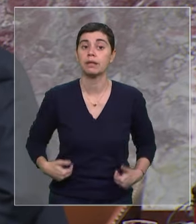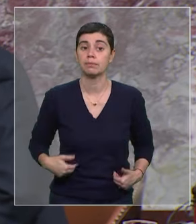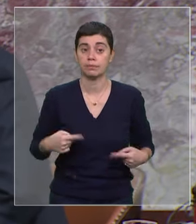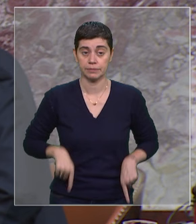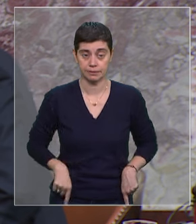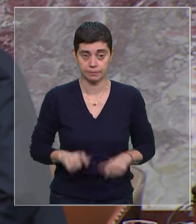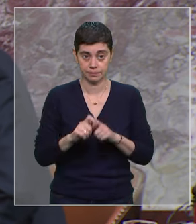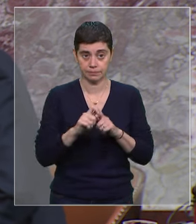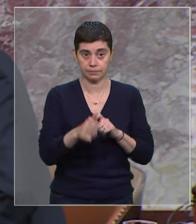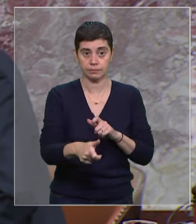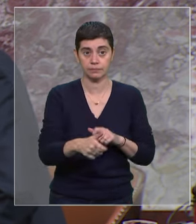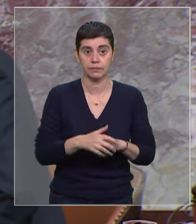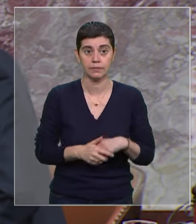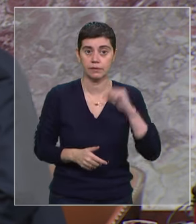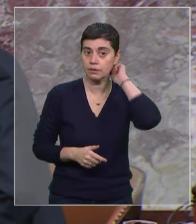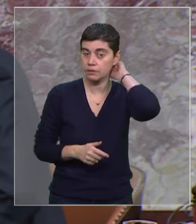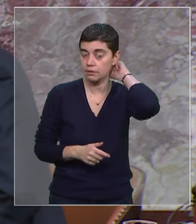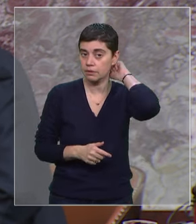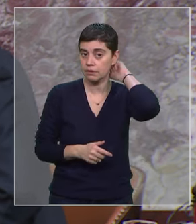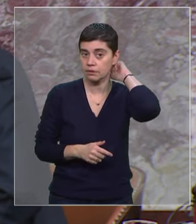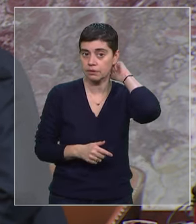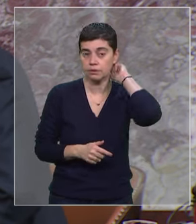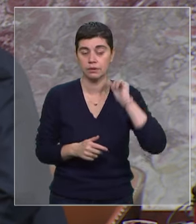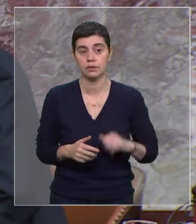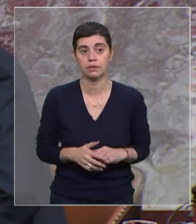la Présidente Le Pen pour le Rassemblement national.